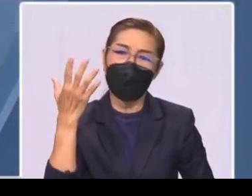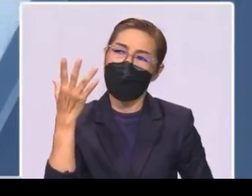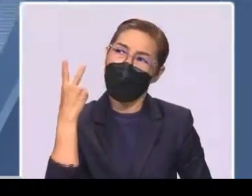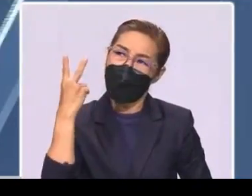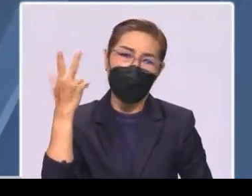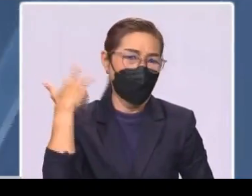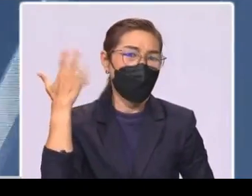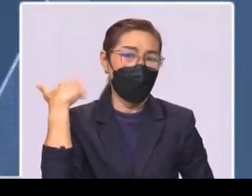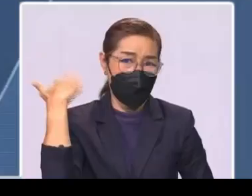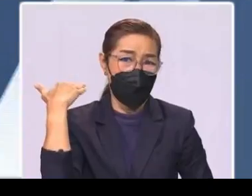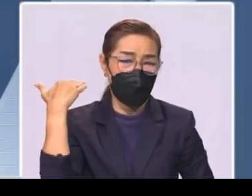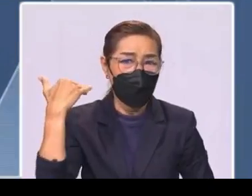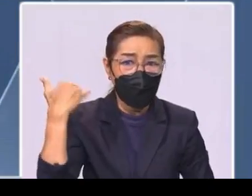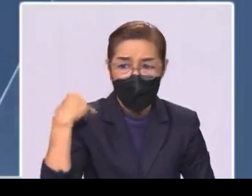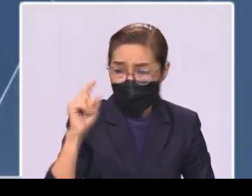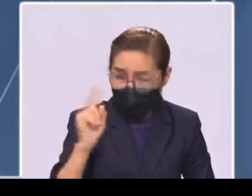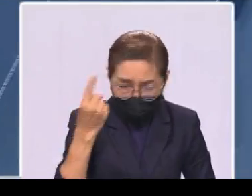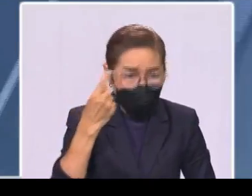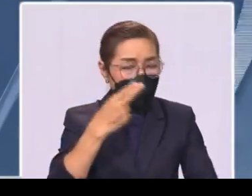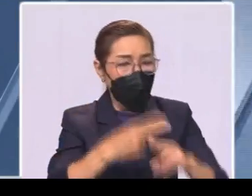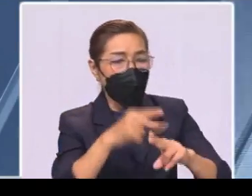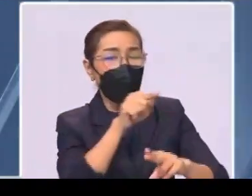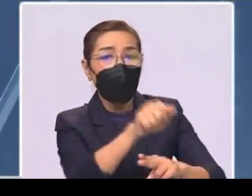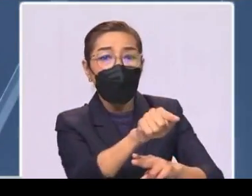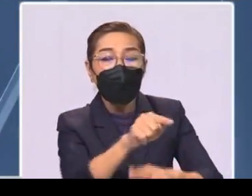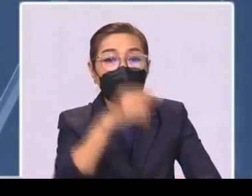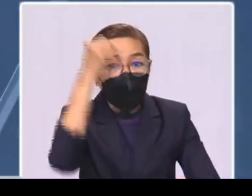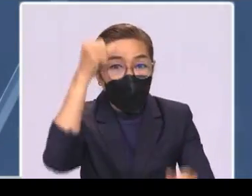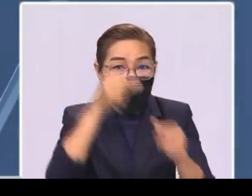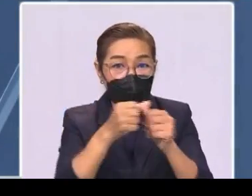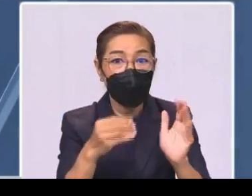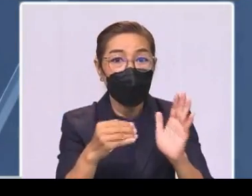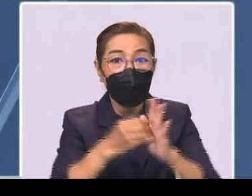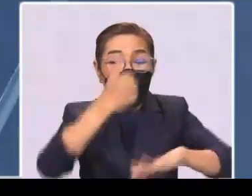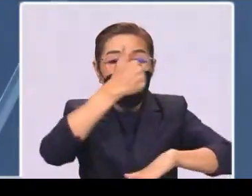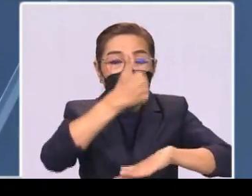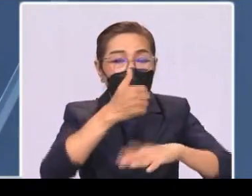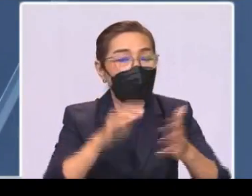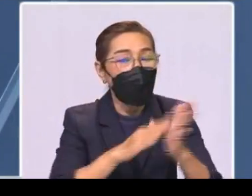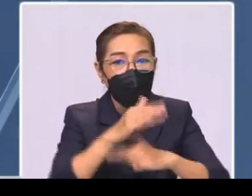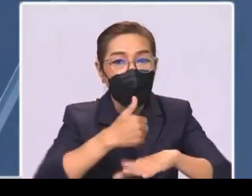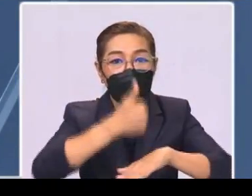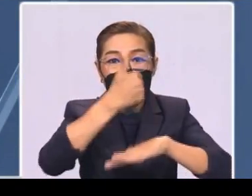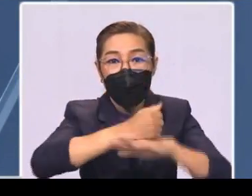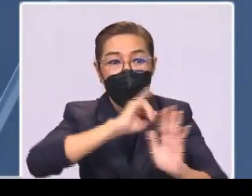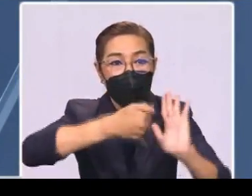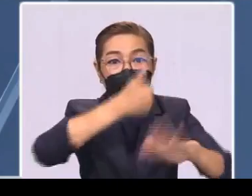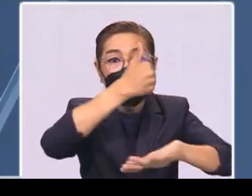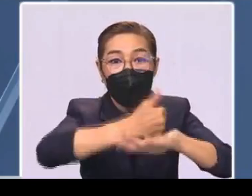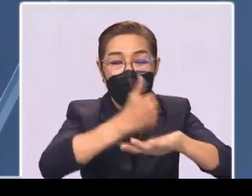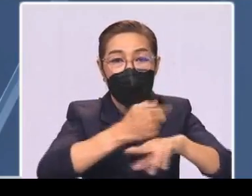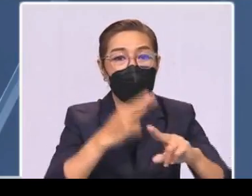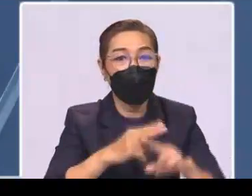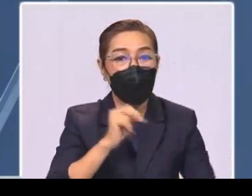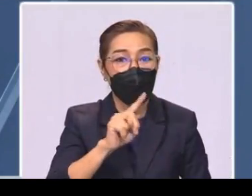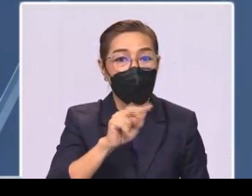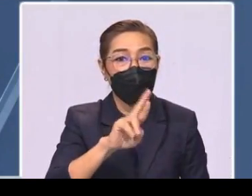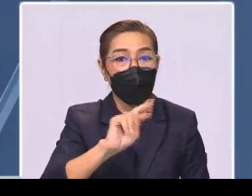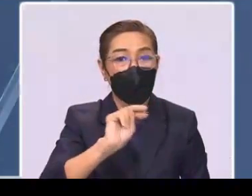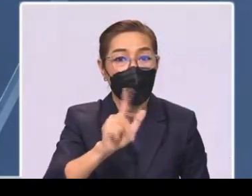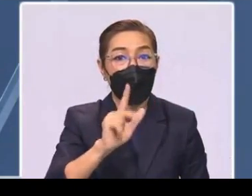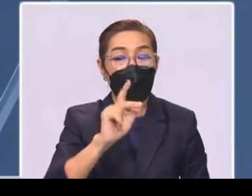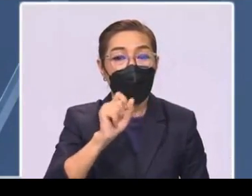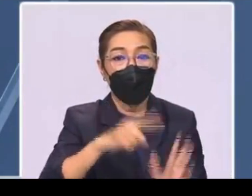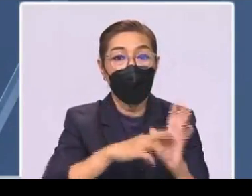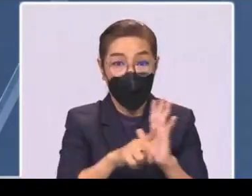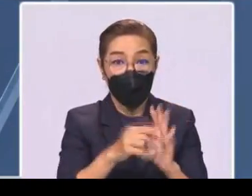ที่ผ่านมาเนี่ยค่ะมีชื่อผู้ว่าหมูป่ามาเอาสิอ่ะท่านณรงศักดิ์ซึ่งปัจจุบันเป็นผู้ว่าปทุมนรงศักอ่าตอนนี้อายุท่าน